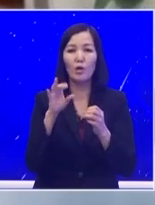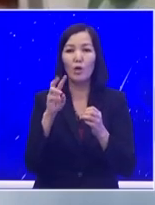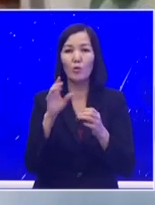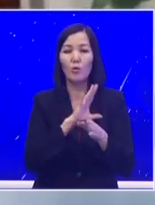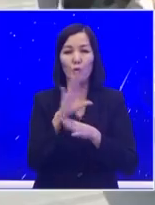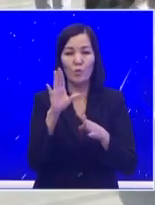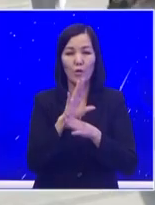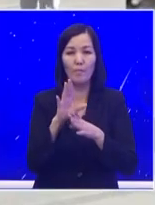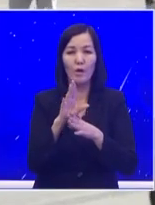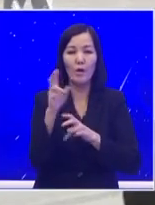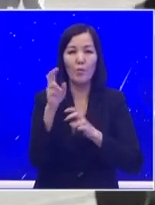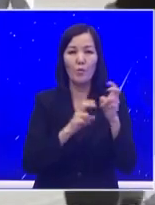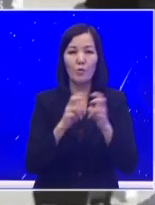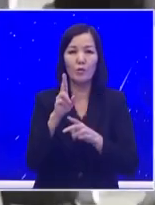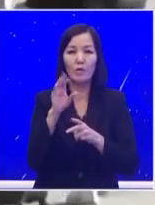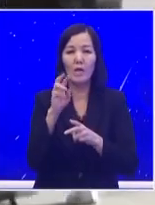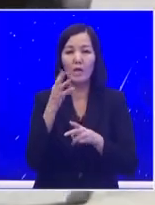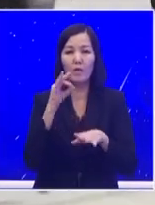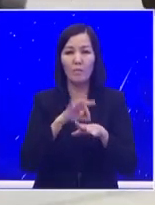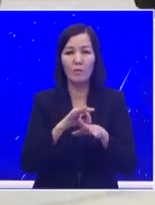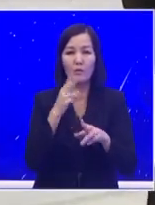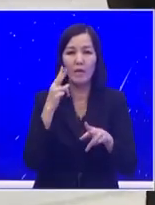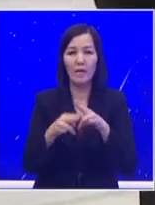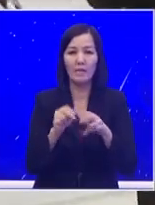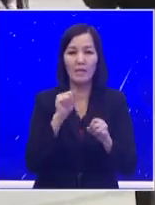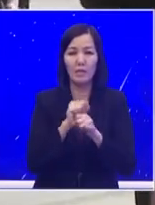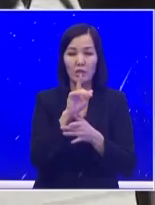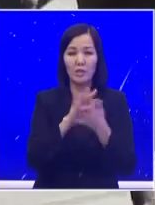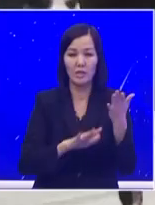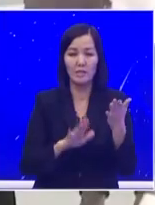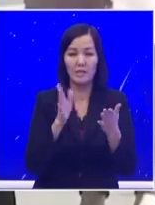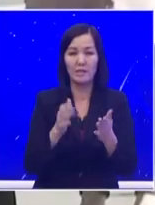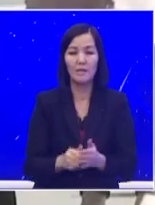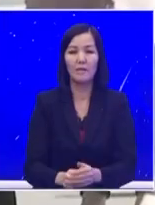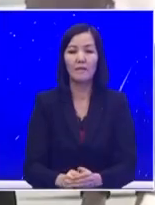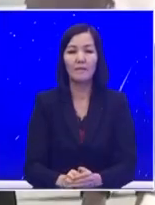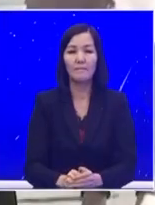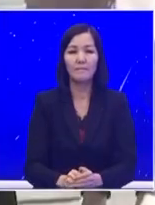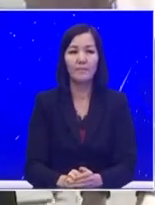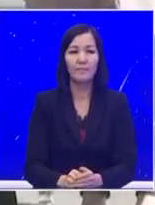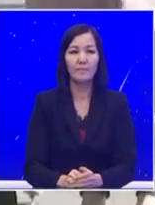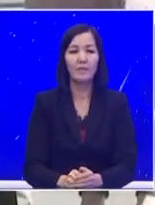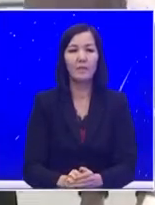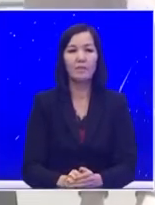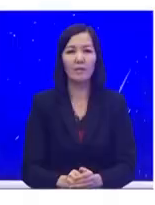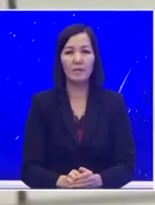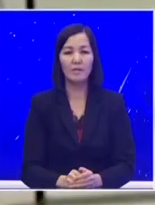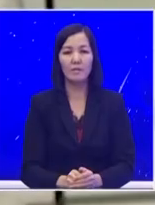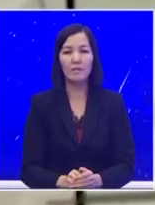өнім шығармақ. Өндіріс елде коронавирус дерті аяқталғанша жалғаса беретінін жеткізді Арно.